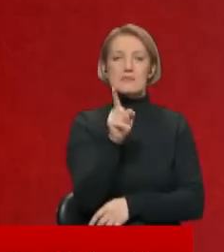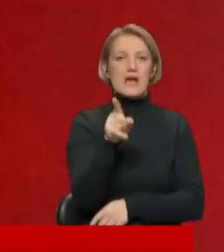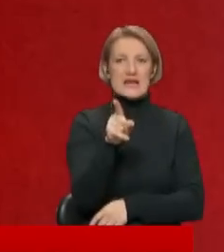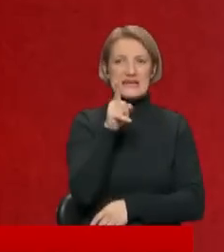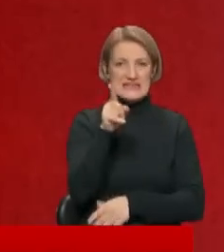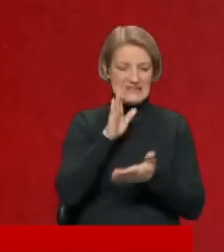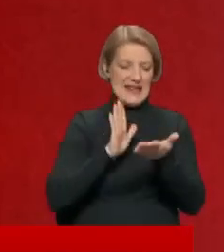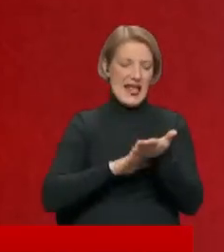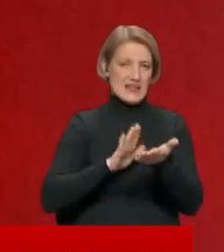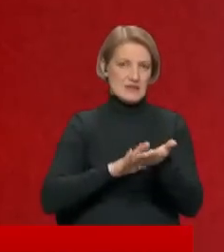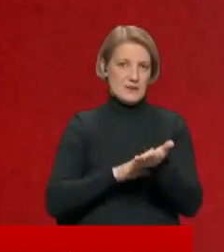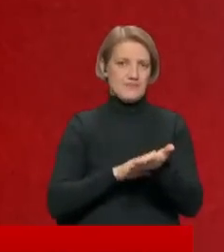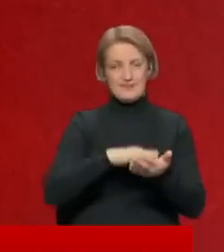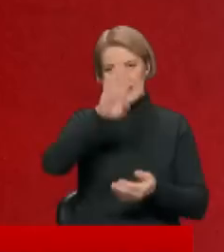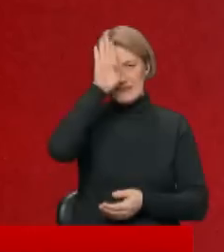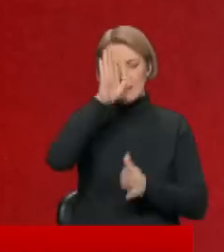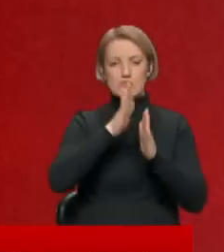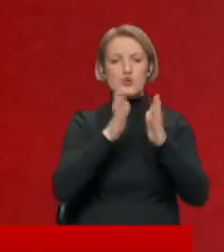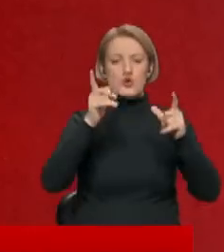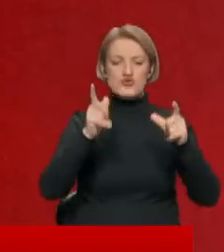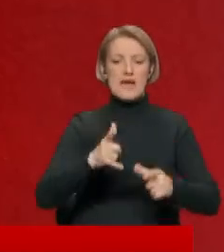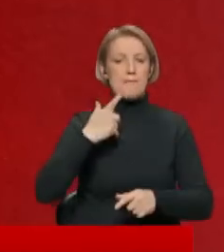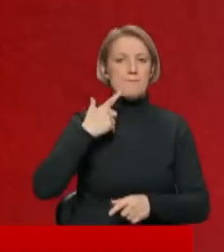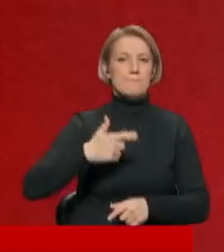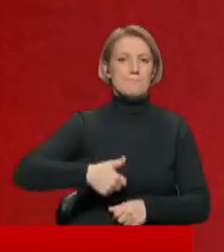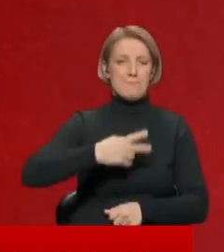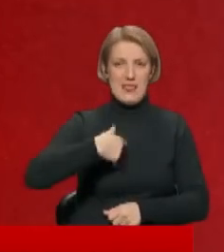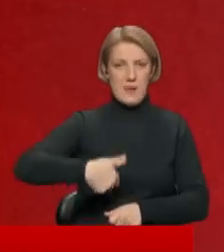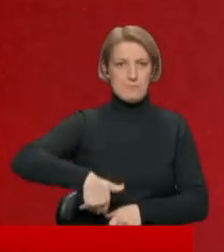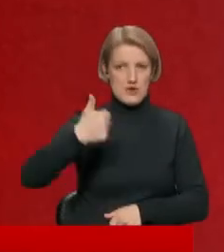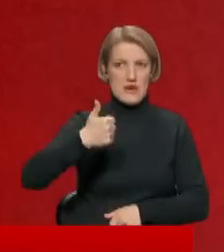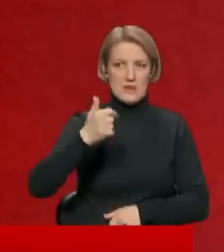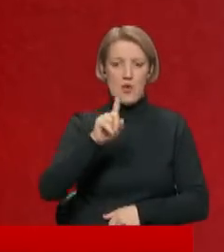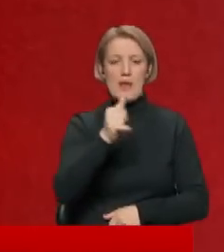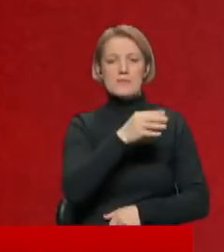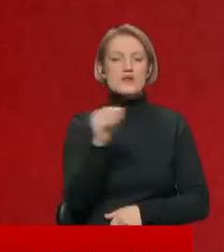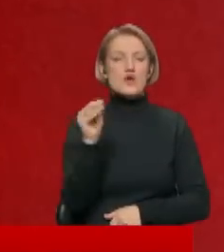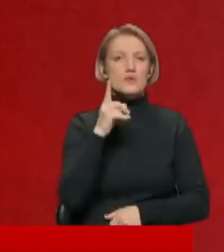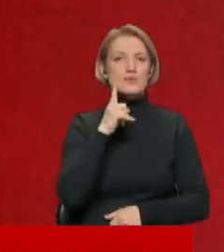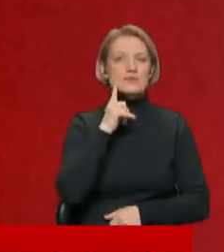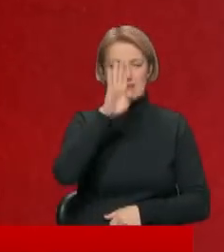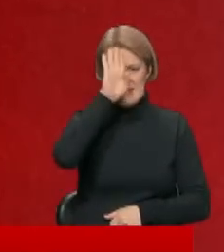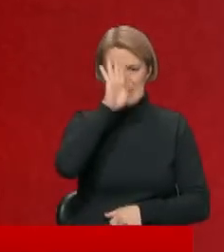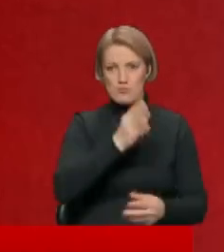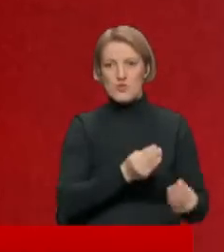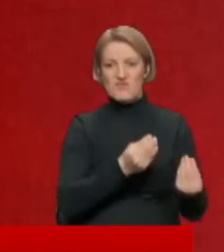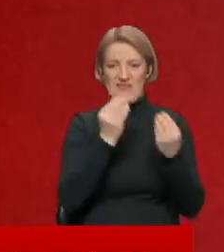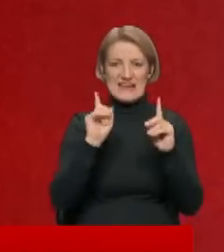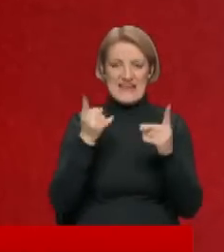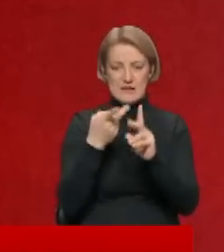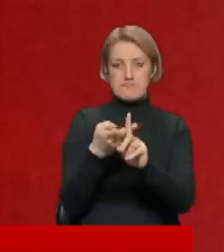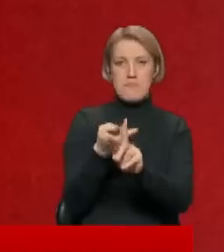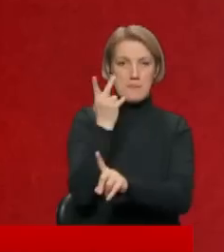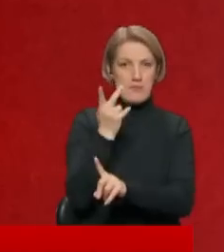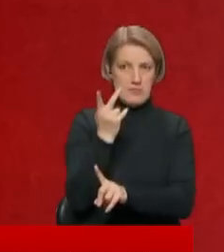elinden İstanbul büyükşehir belediye başkanlığını 16 milyon istanbullunun verdiği yetki gasp